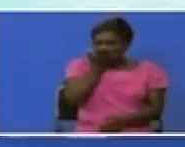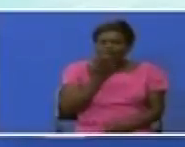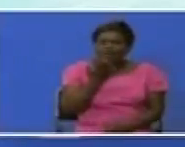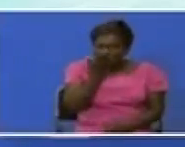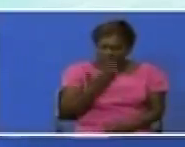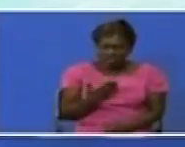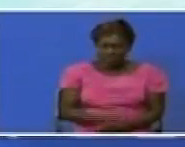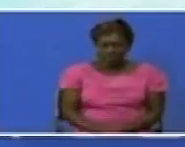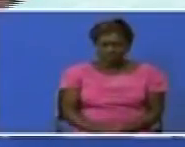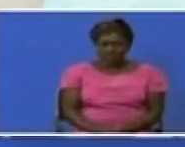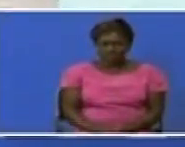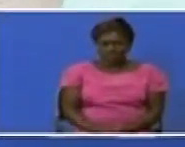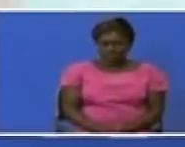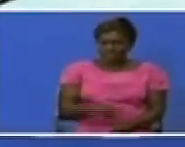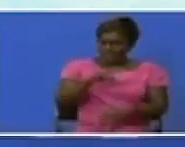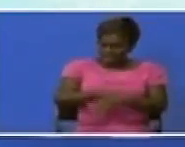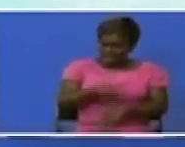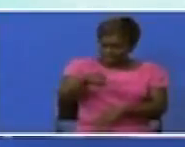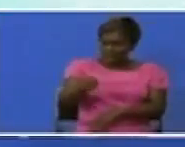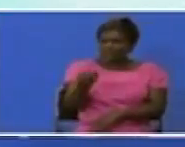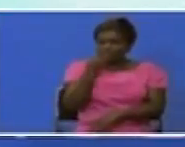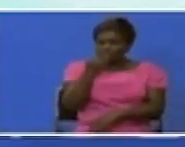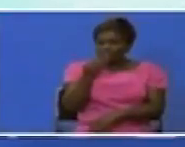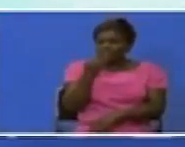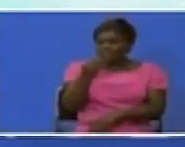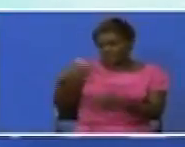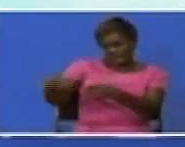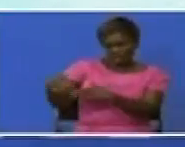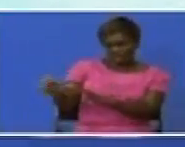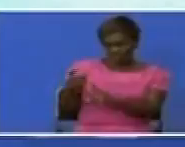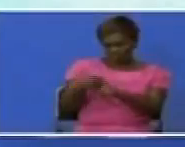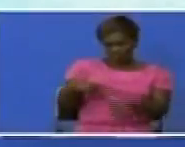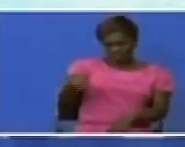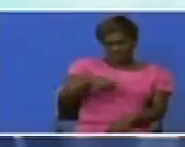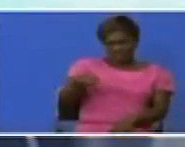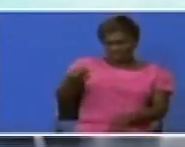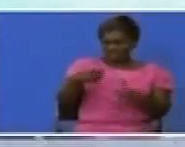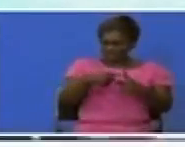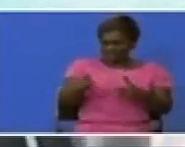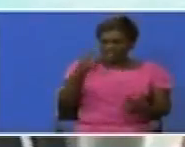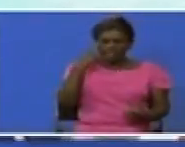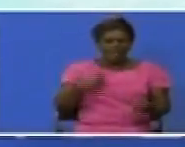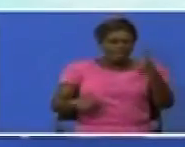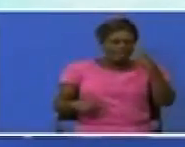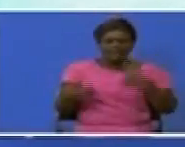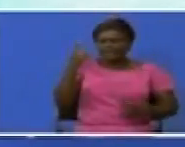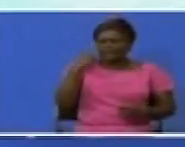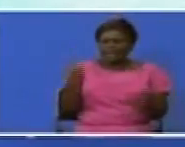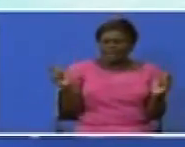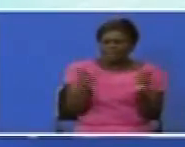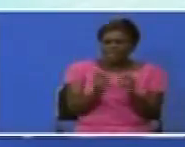ndio alichota yake akaenda kulia kando kando na sisi. Sasa hapo ndio alianza kulia akisema